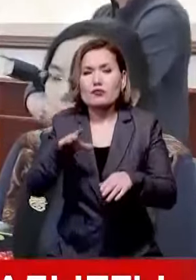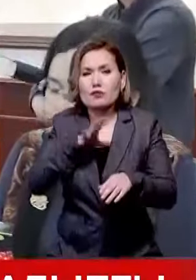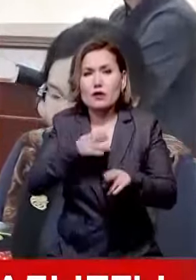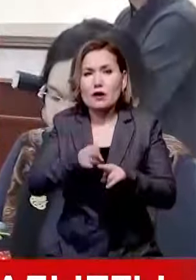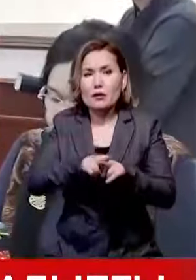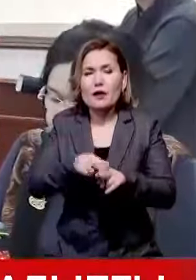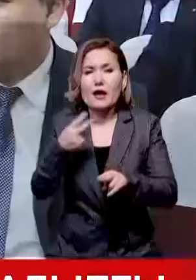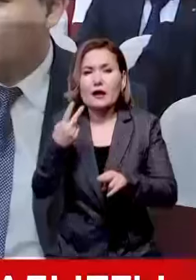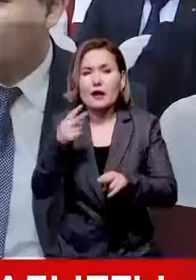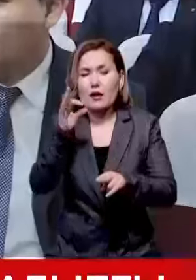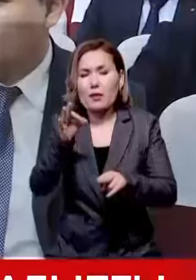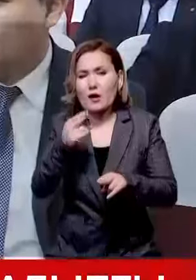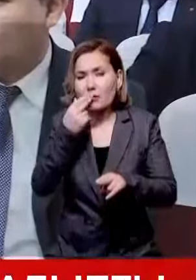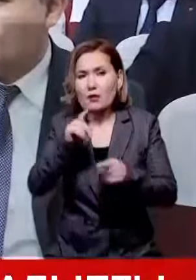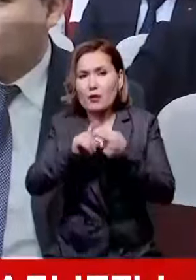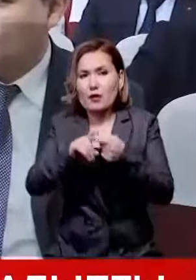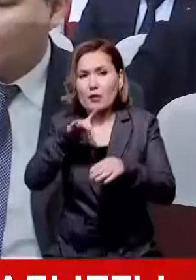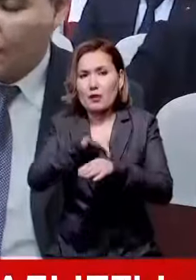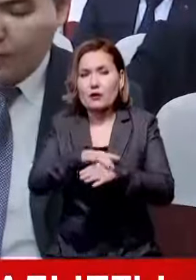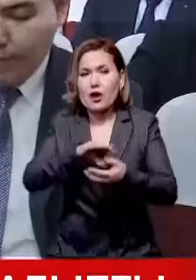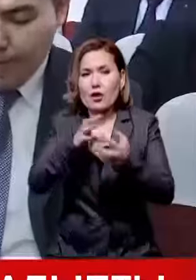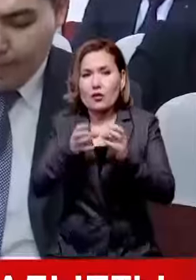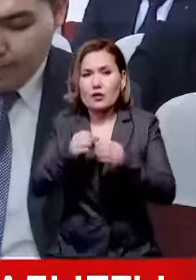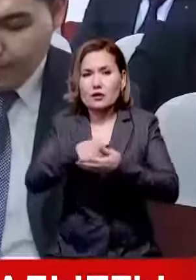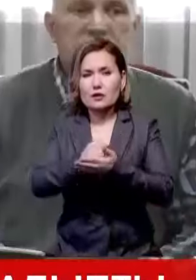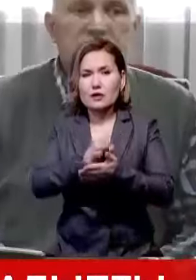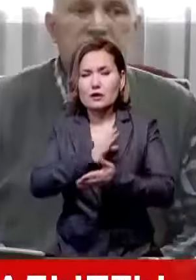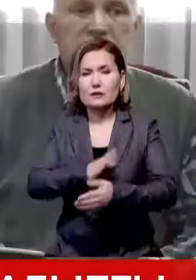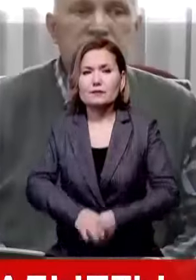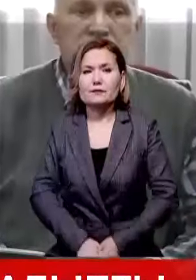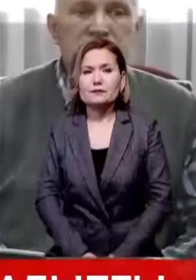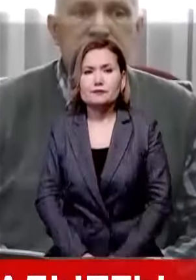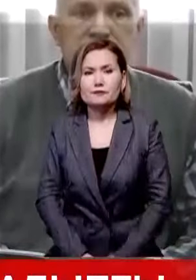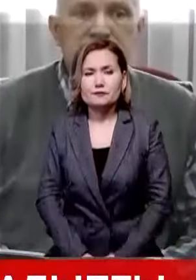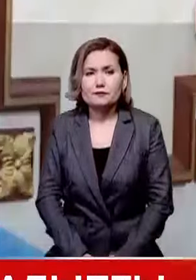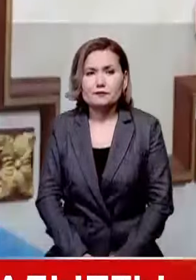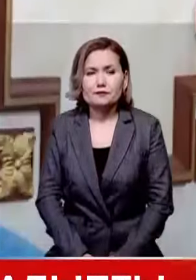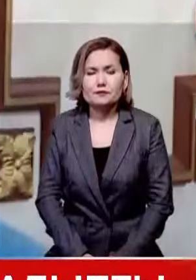Олардың 2% тұмаудан қырылды деген қорытынды жасалды.